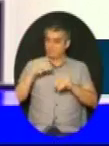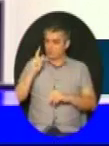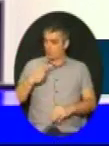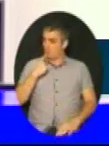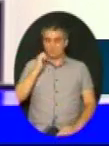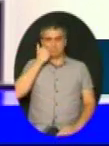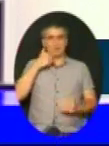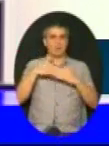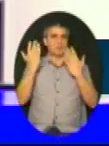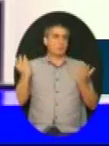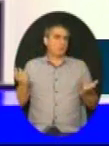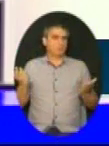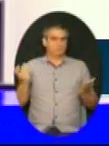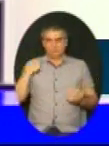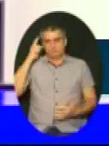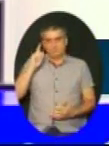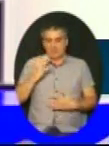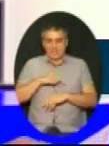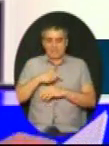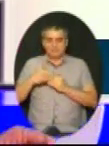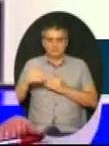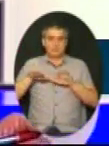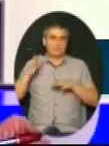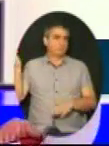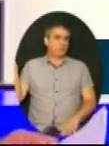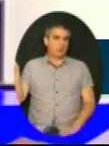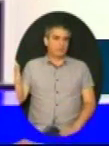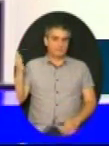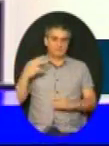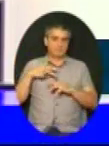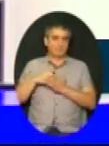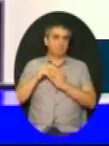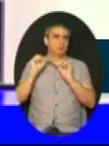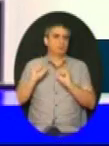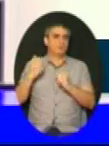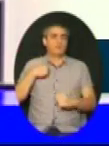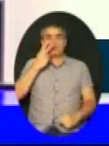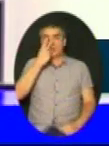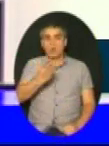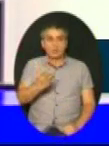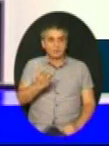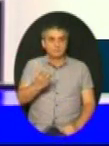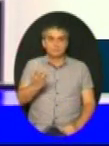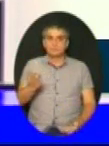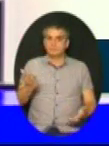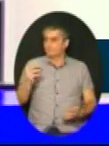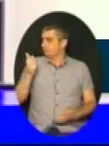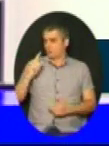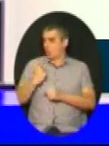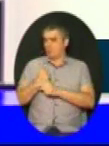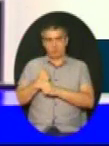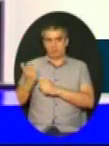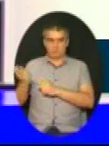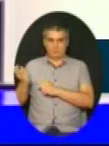להכריז עליהם מחר בבוקר. זאת אומרת, אנחנו לא יודעים כמה זמן הממשלה הזאת תשרוד. אנחנו פשוט רואים אותם, לא פועלים